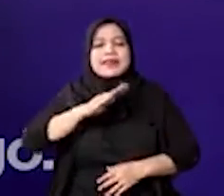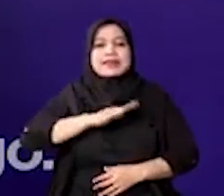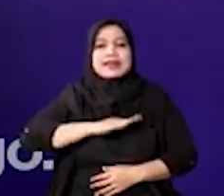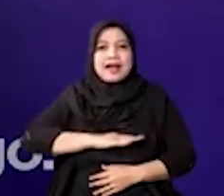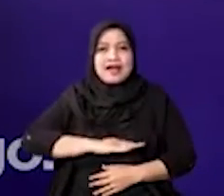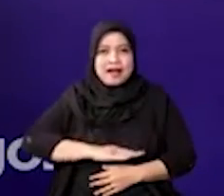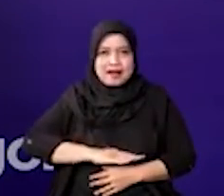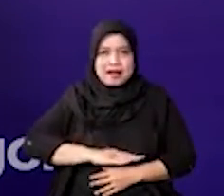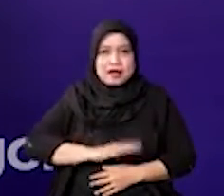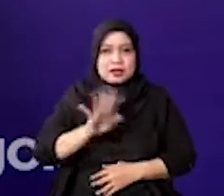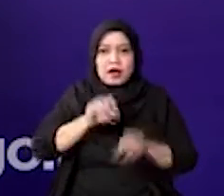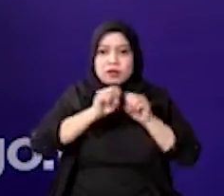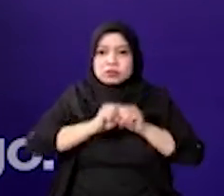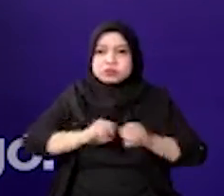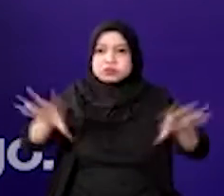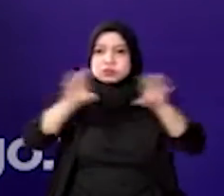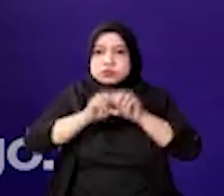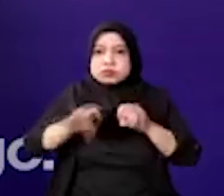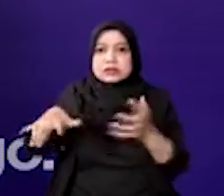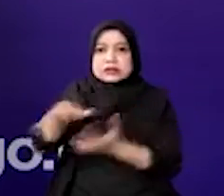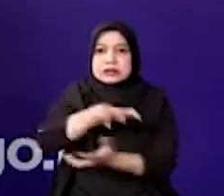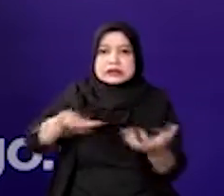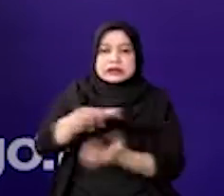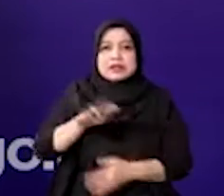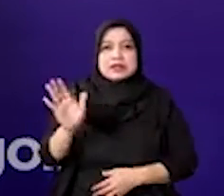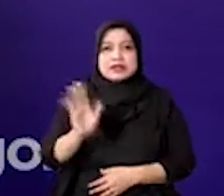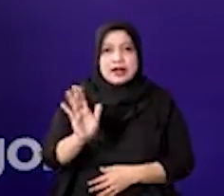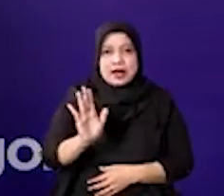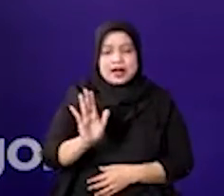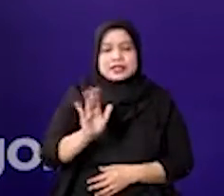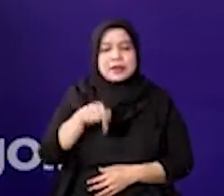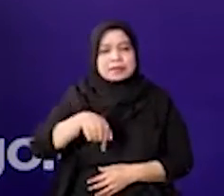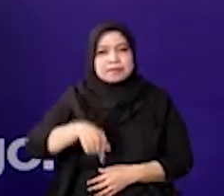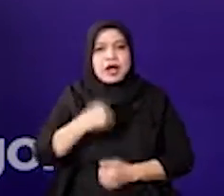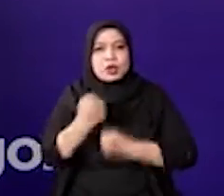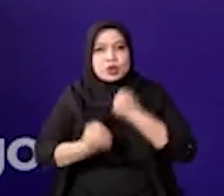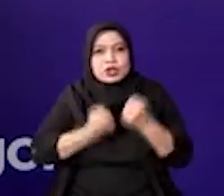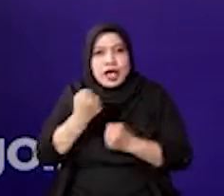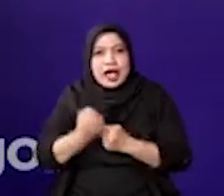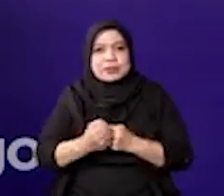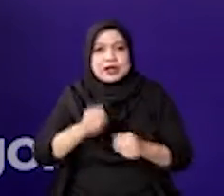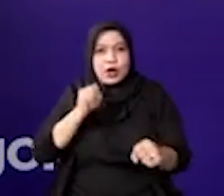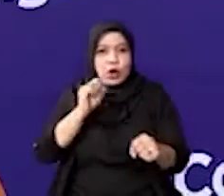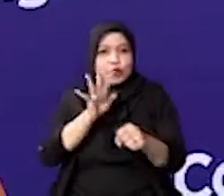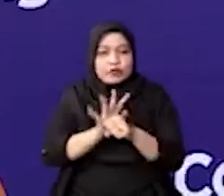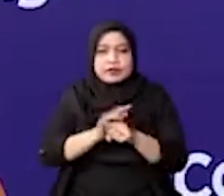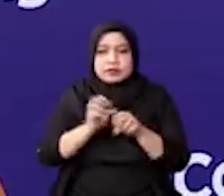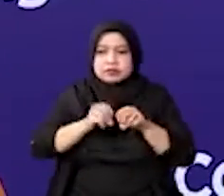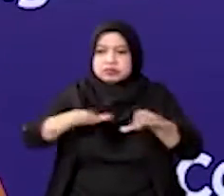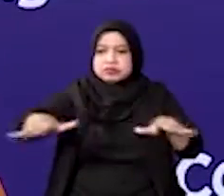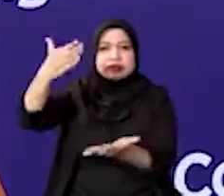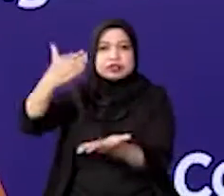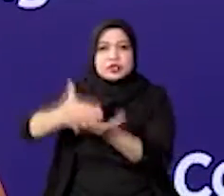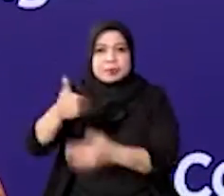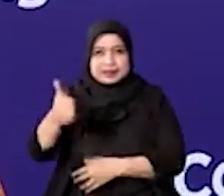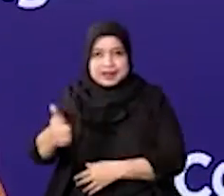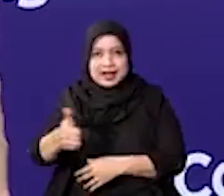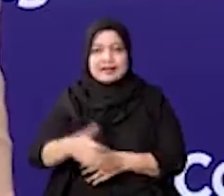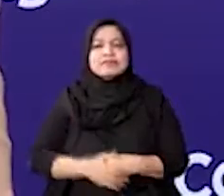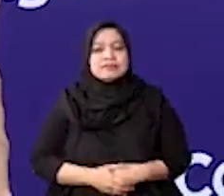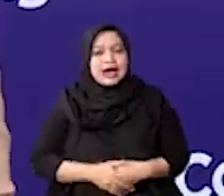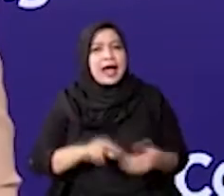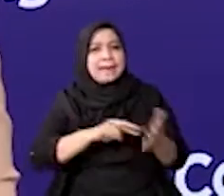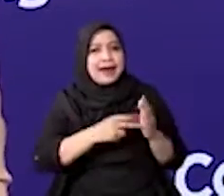menjadi gaduh di tengah-tengah memberantas mata rantai covid baik